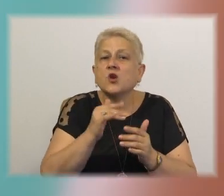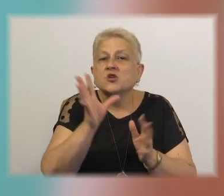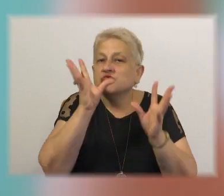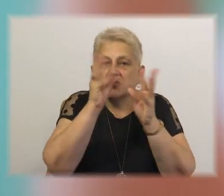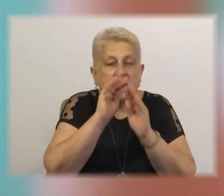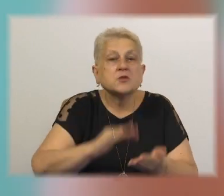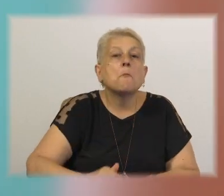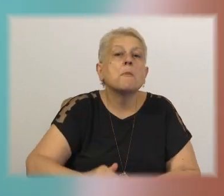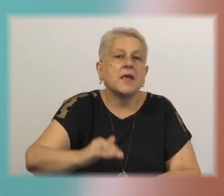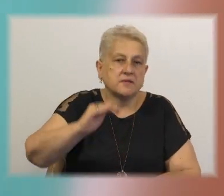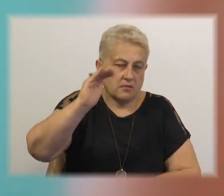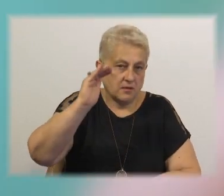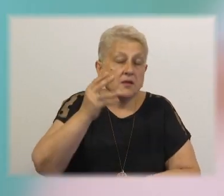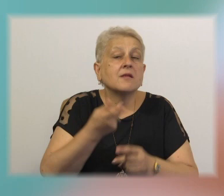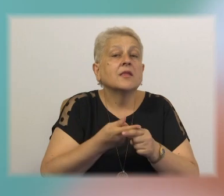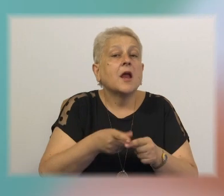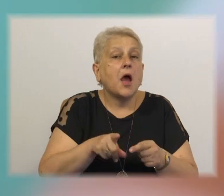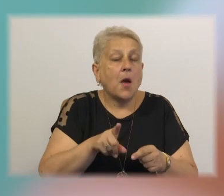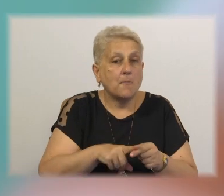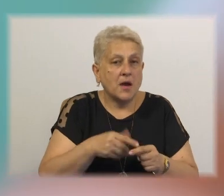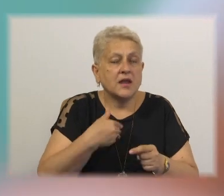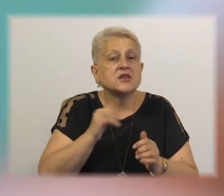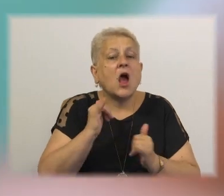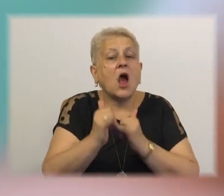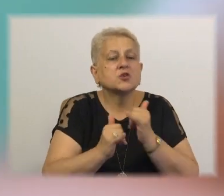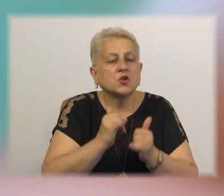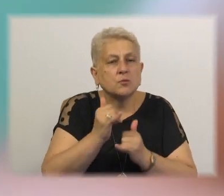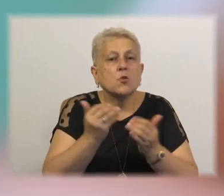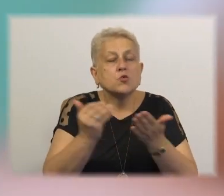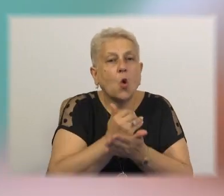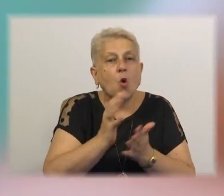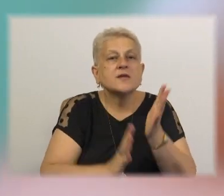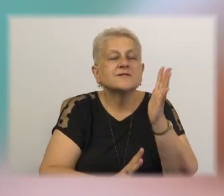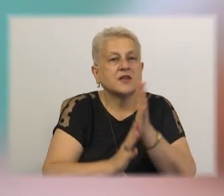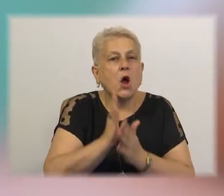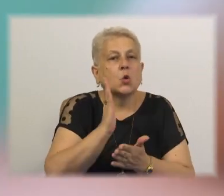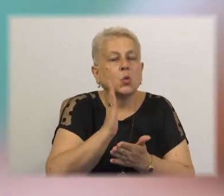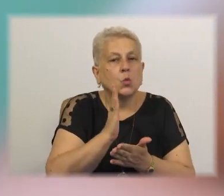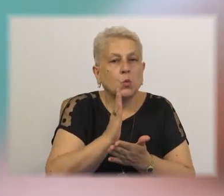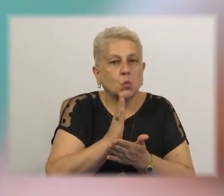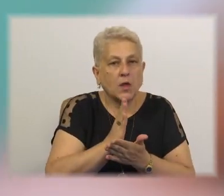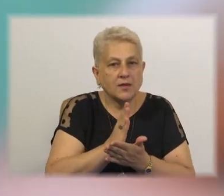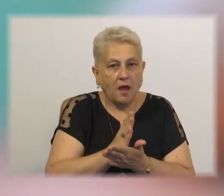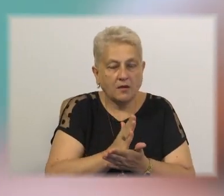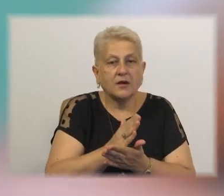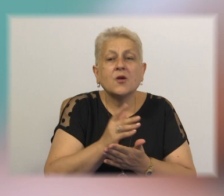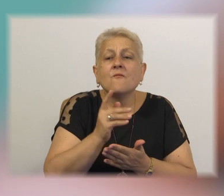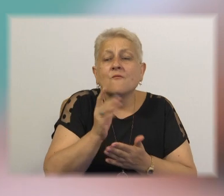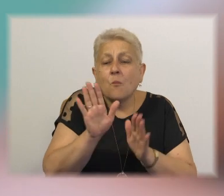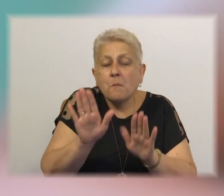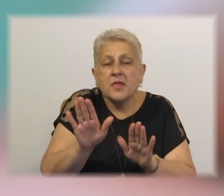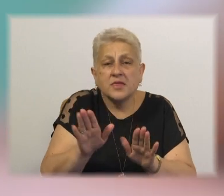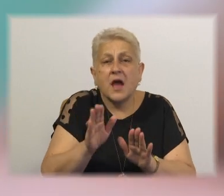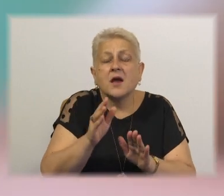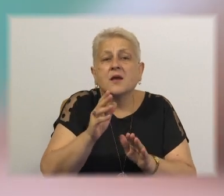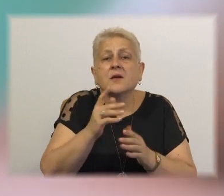հասցնում մեծանալ։ Դրա համար ես աճացնում եմ նոր ծառեր, որ ունենան գոնե մնա